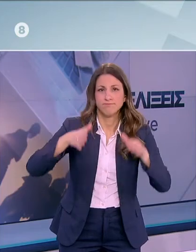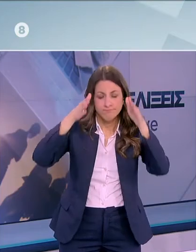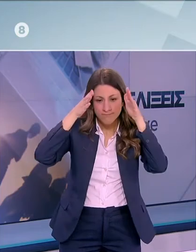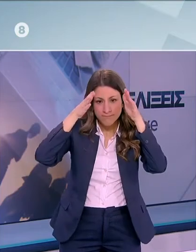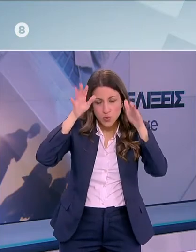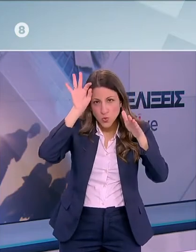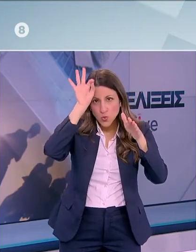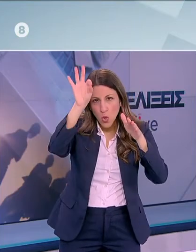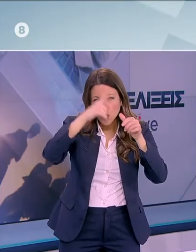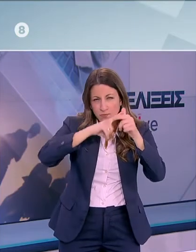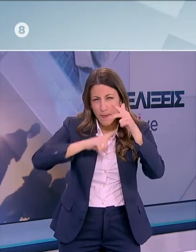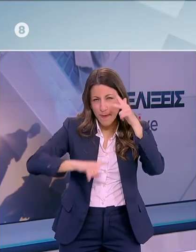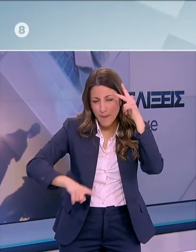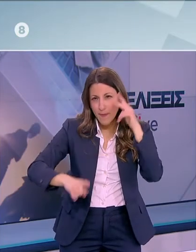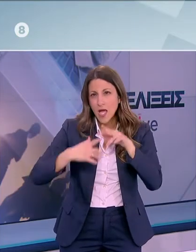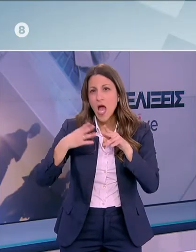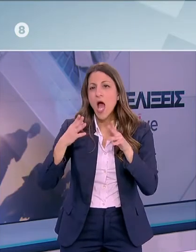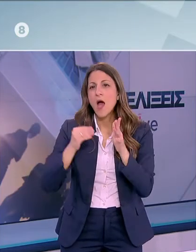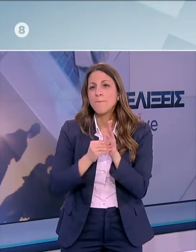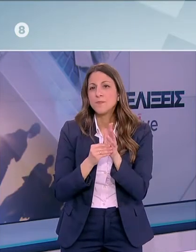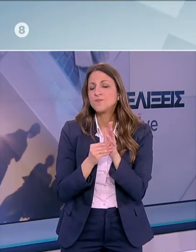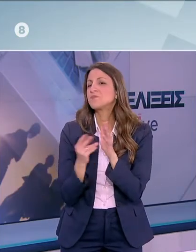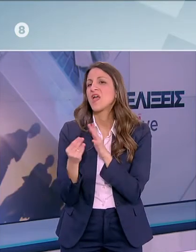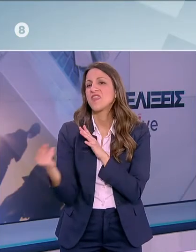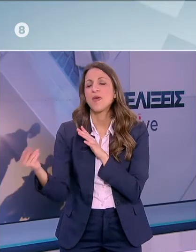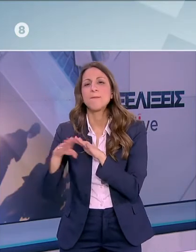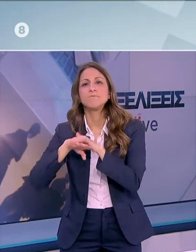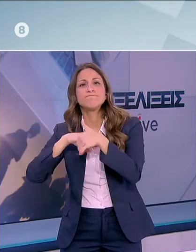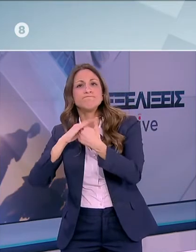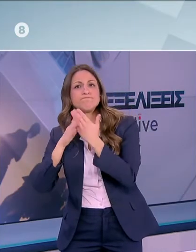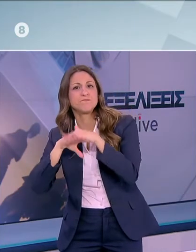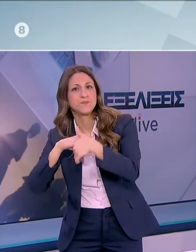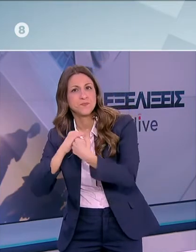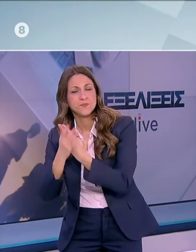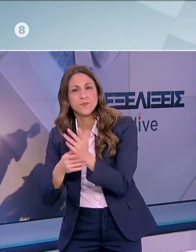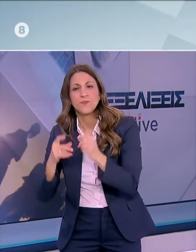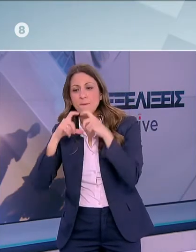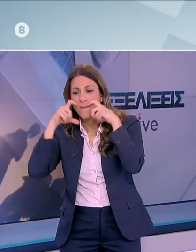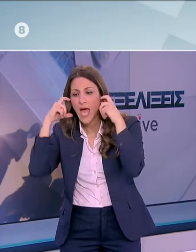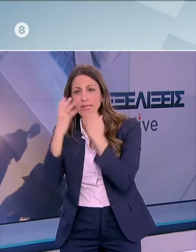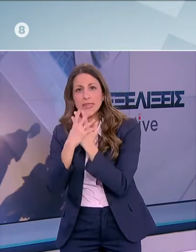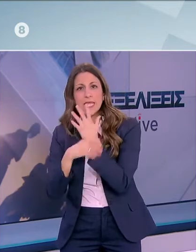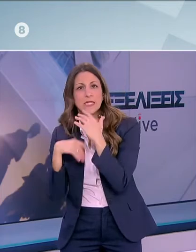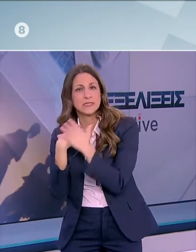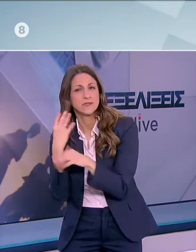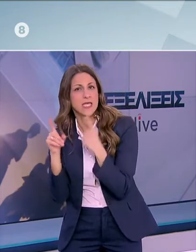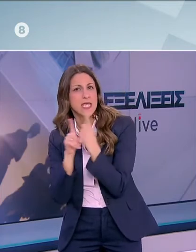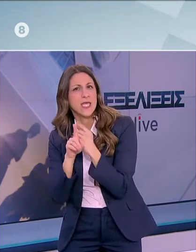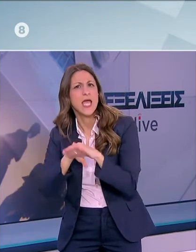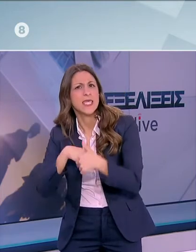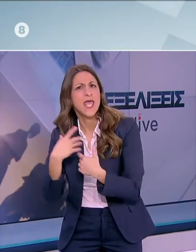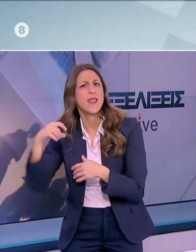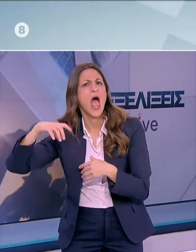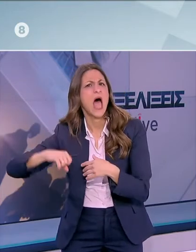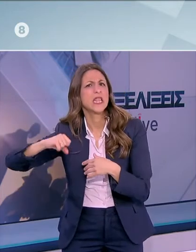προσήλωση, αυτό που ονομάζω απόσταση, κανόνας υγιεινής και κοινωνική κατά κάποιο τρόπο